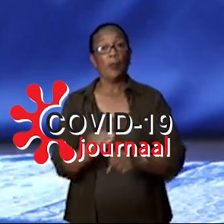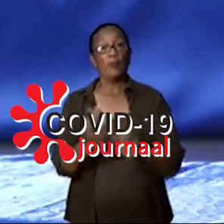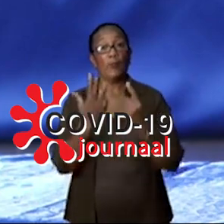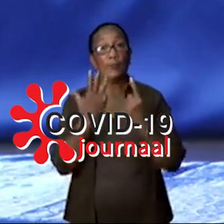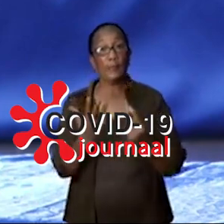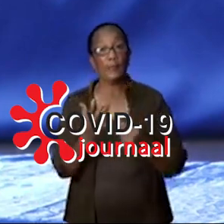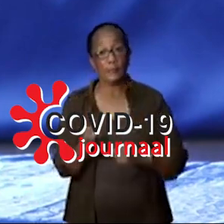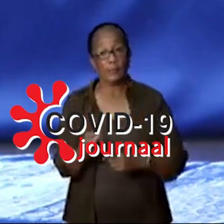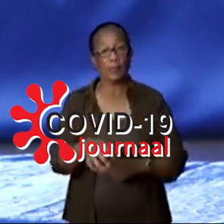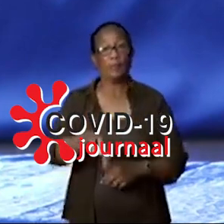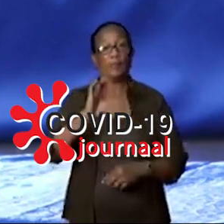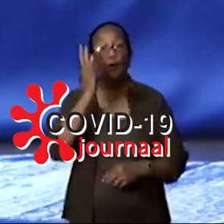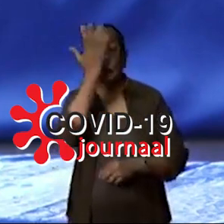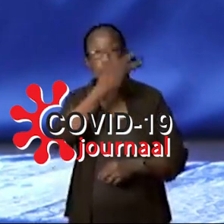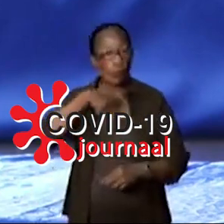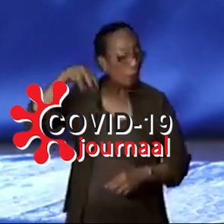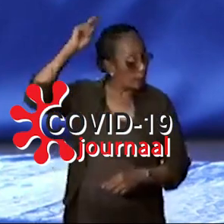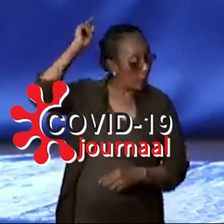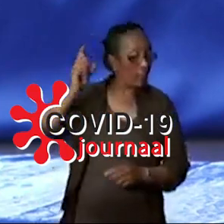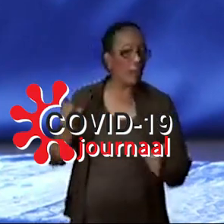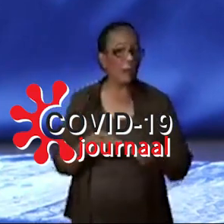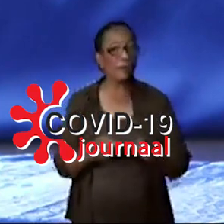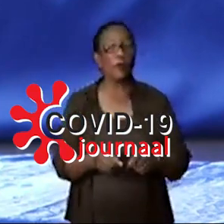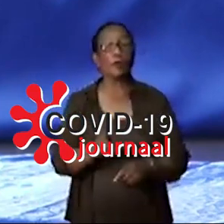vaccinfonds Suriname. Het heeft een afkorting,